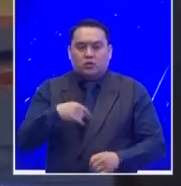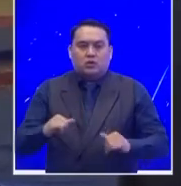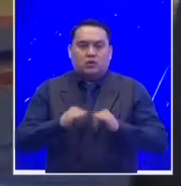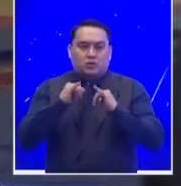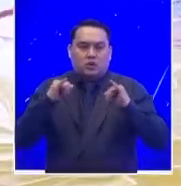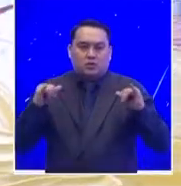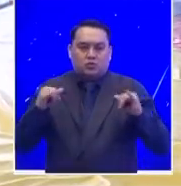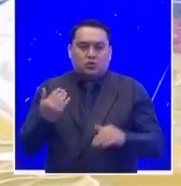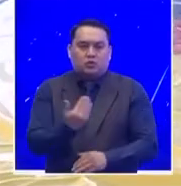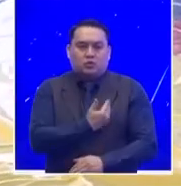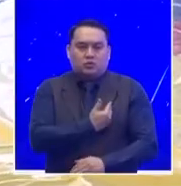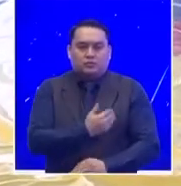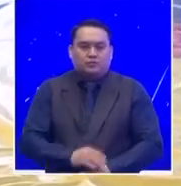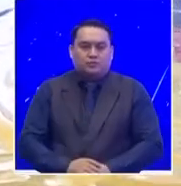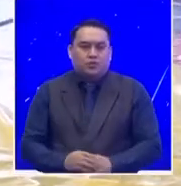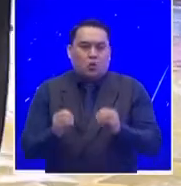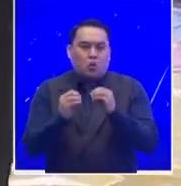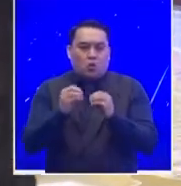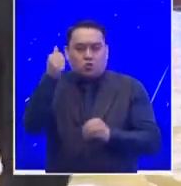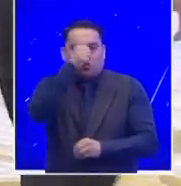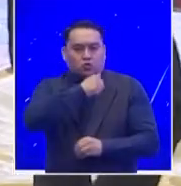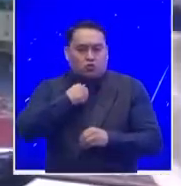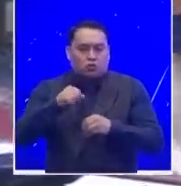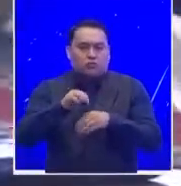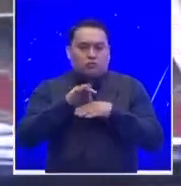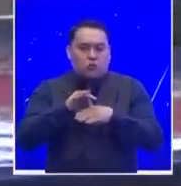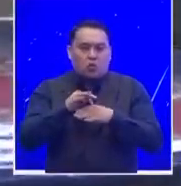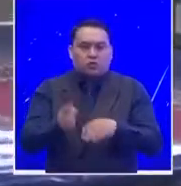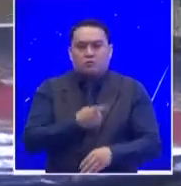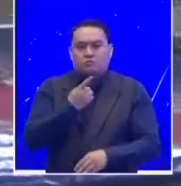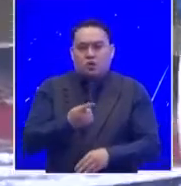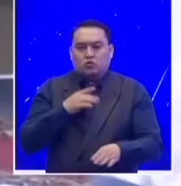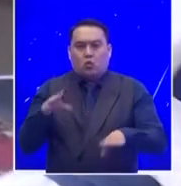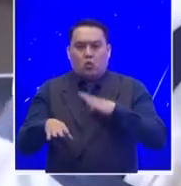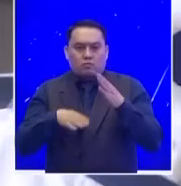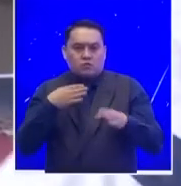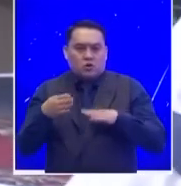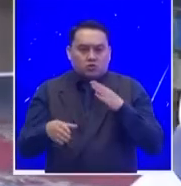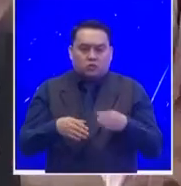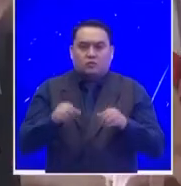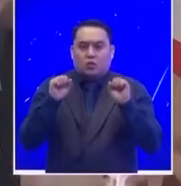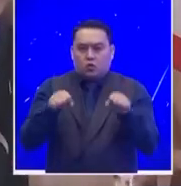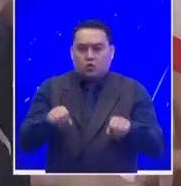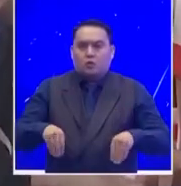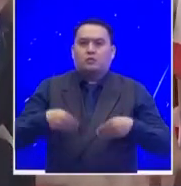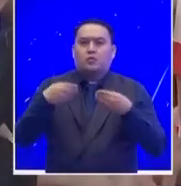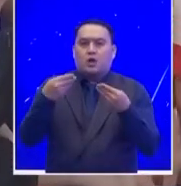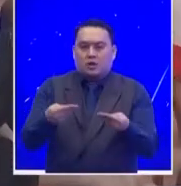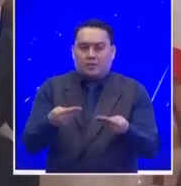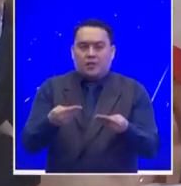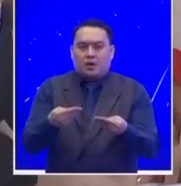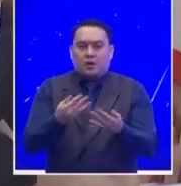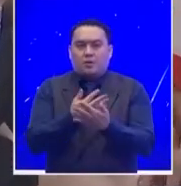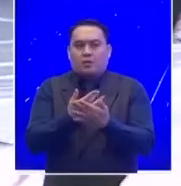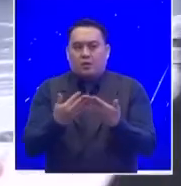па деген ойдамыз. 10 жылдан бері өтіп жатқан жарыс көптеген балуанның шеберлігін шыңдап тәжірибе жинауына мүмкіндік берді. Осыған байланысты